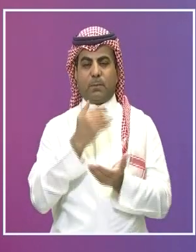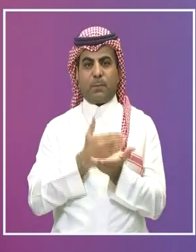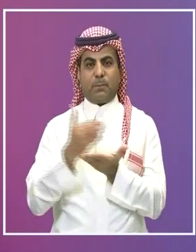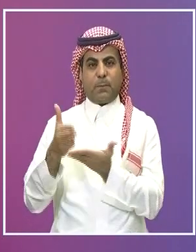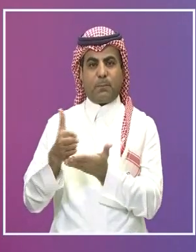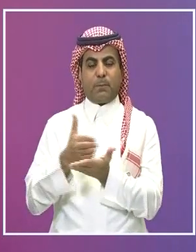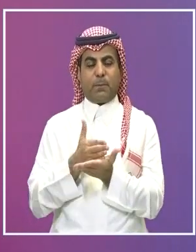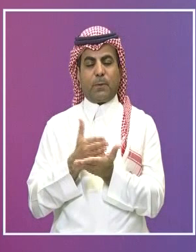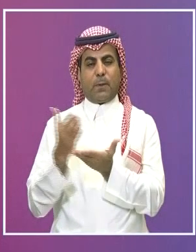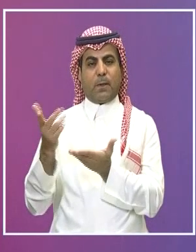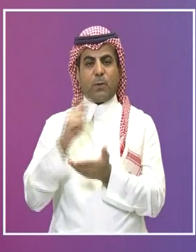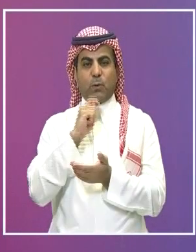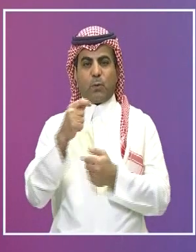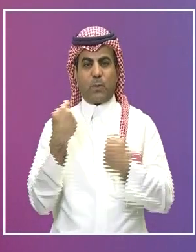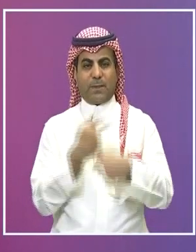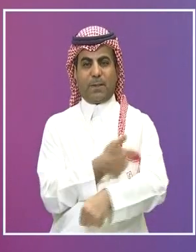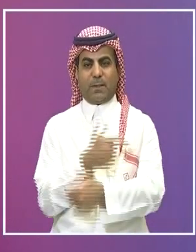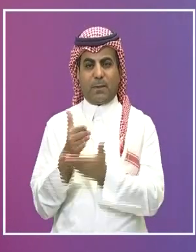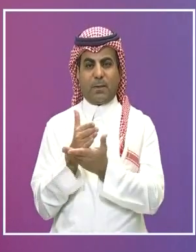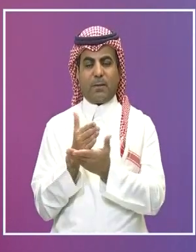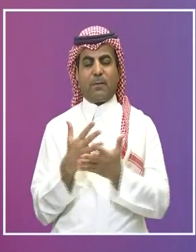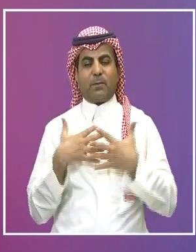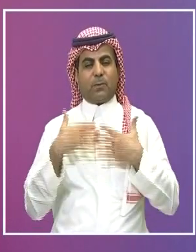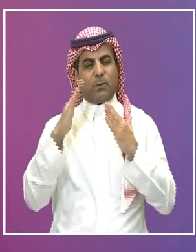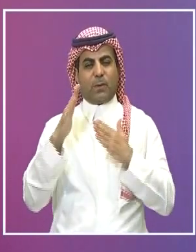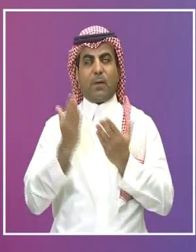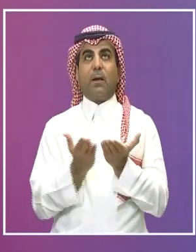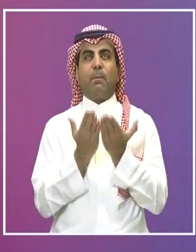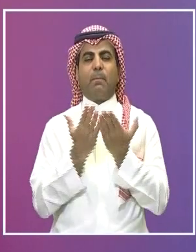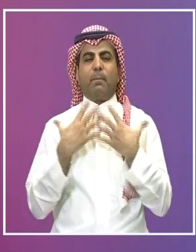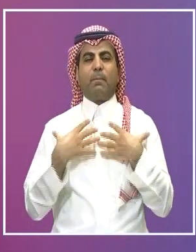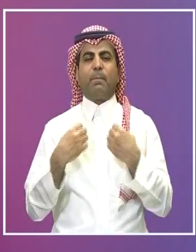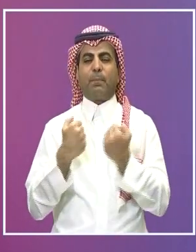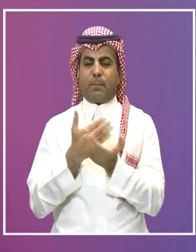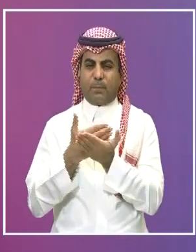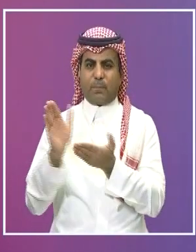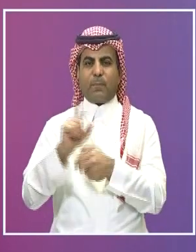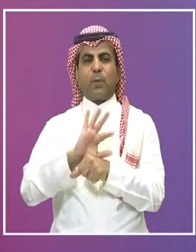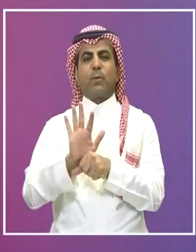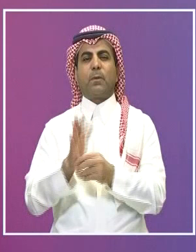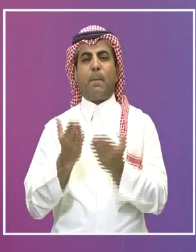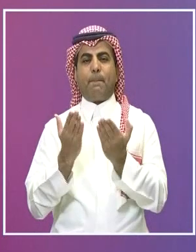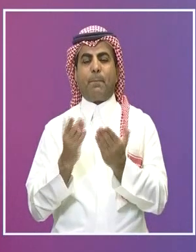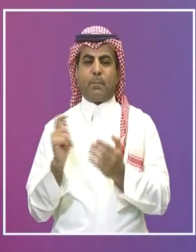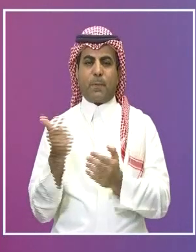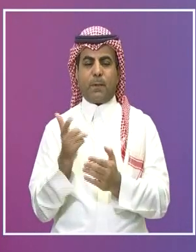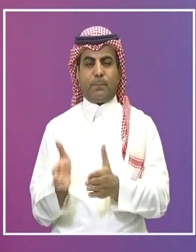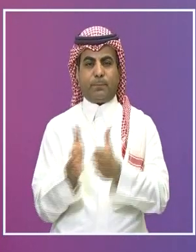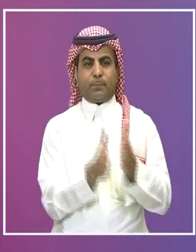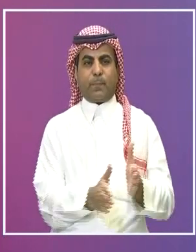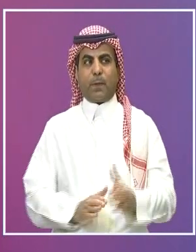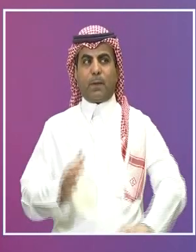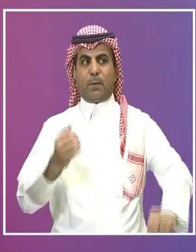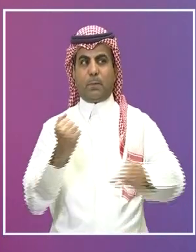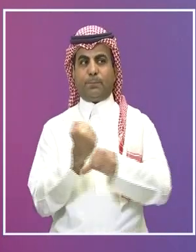المطمئنة، نسأل الله سبحانه وتعالى أن يمن علينا بزوال هذه الجائحة عاجلا غير آجل. فيما يخص وزارة الموارد